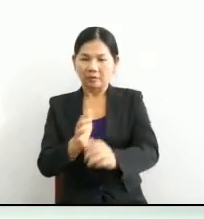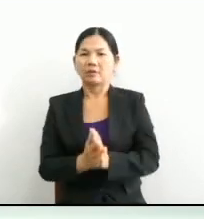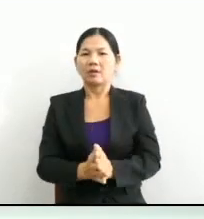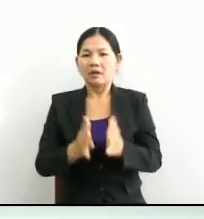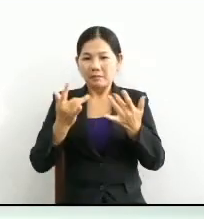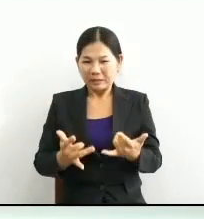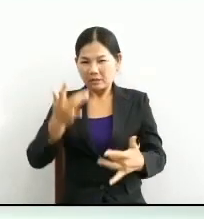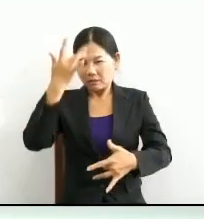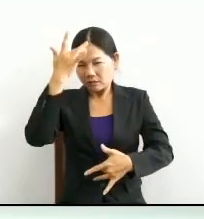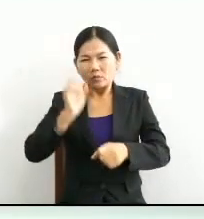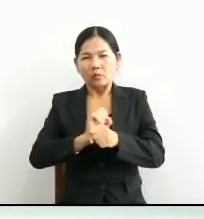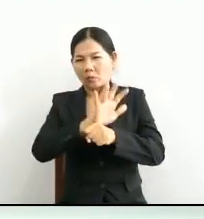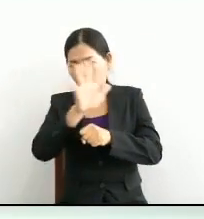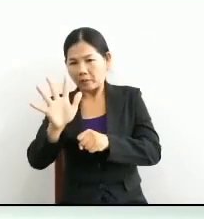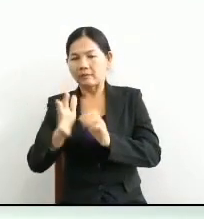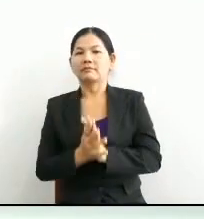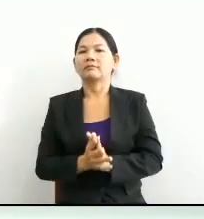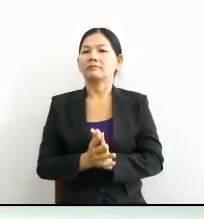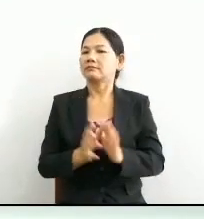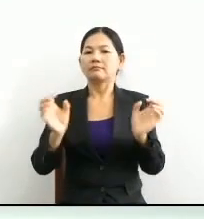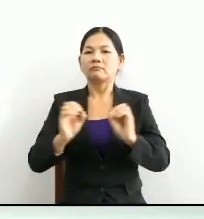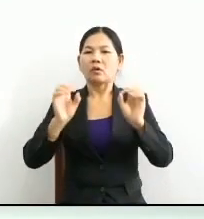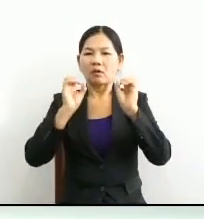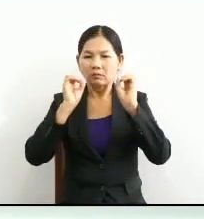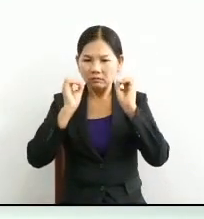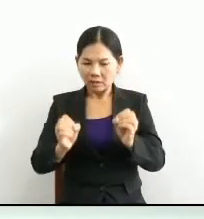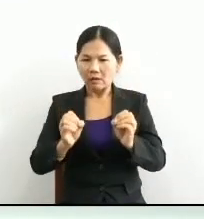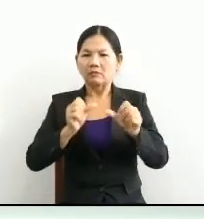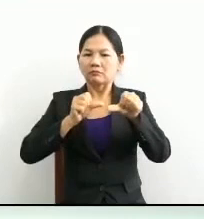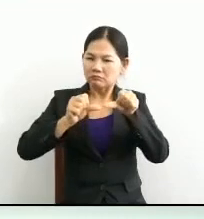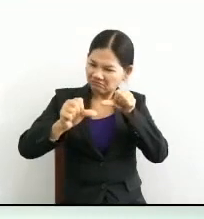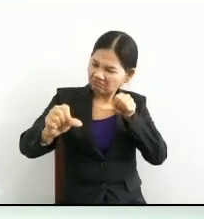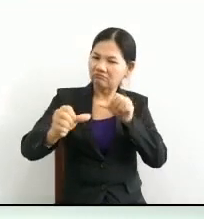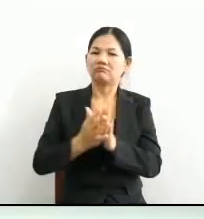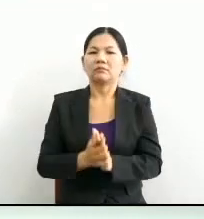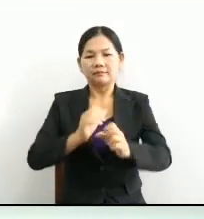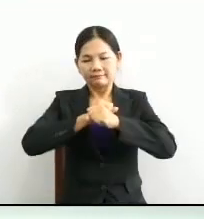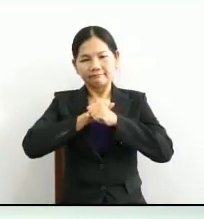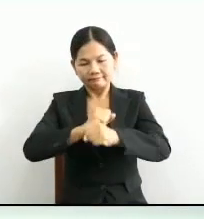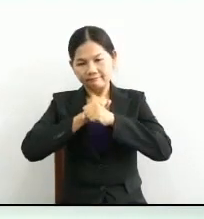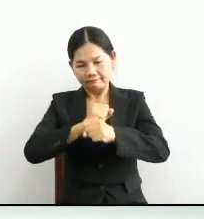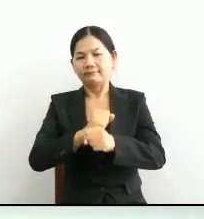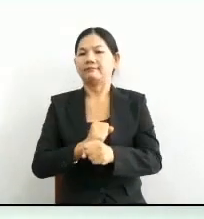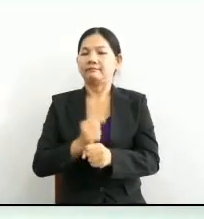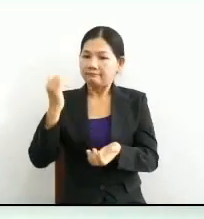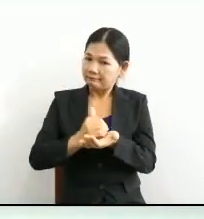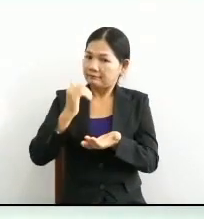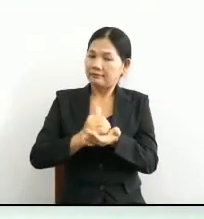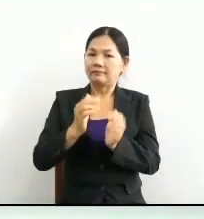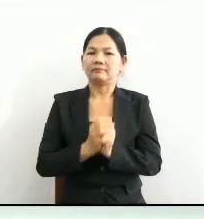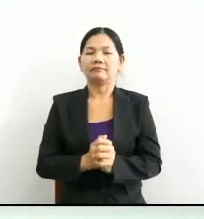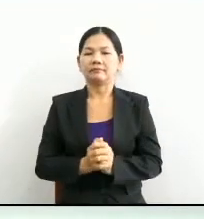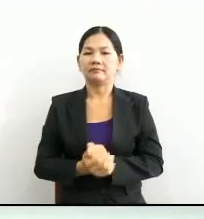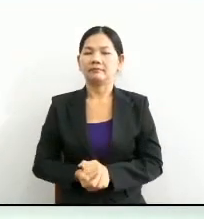cô bị đập làm bốn ạ toàn bán rồi lúc tới tê cứ dưới nơi tập bắn to cá pia luôn chỉ này đặt đài là con á ở